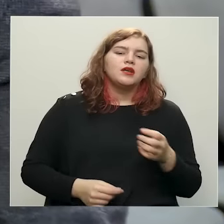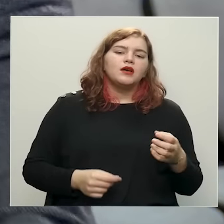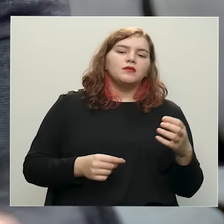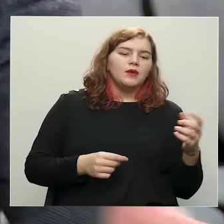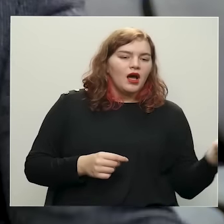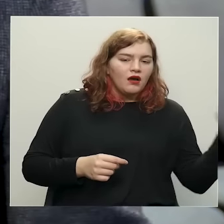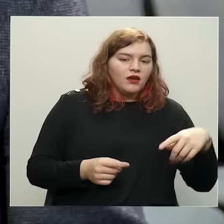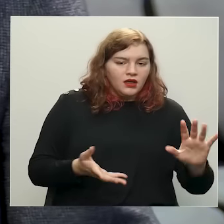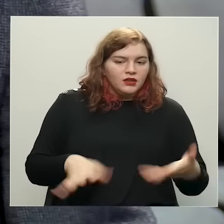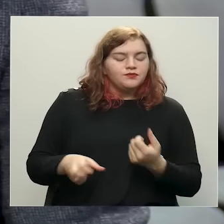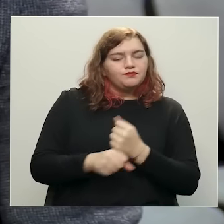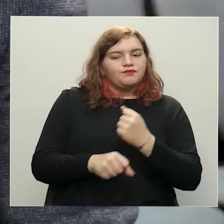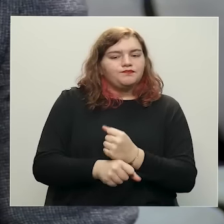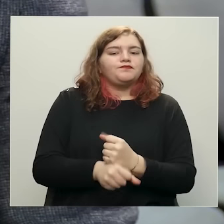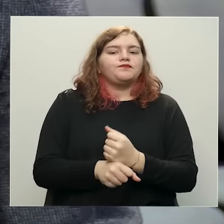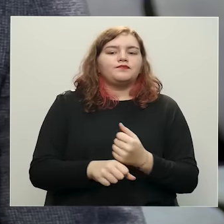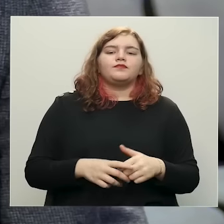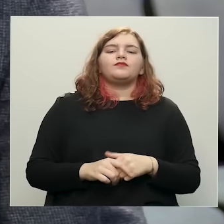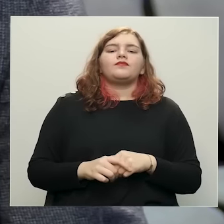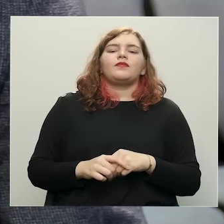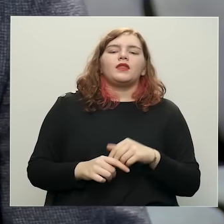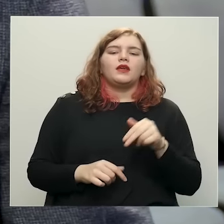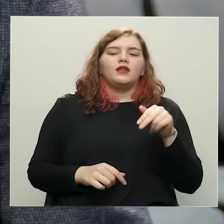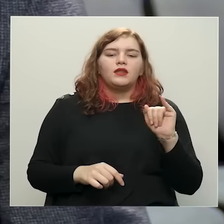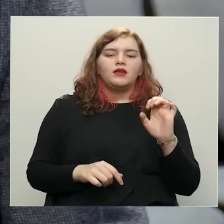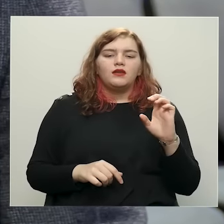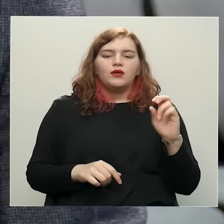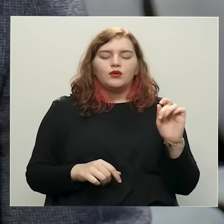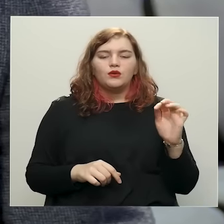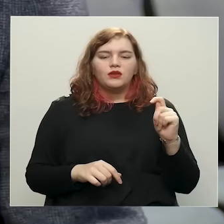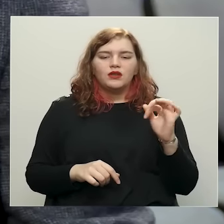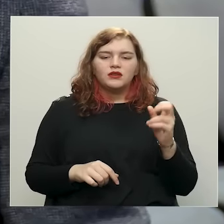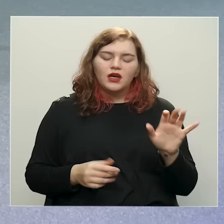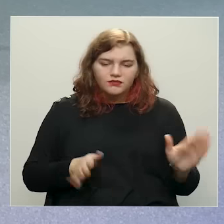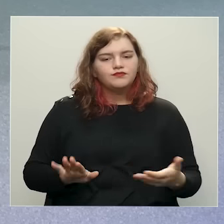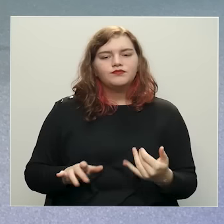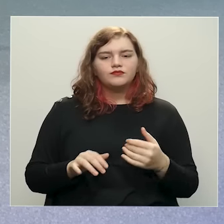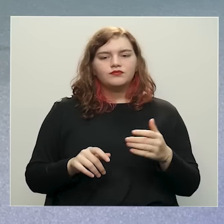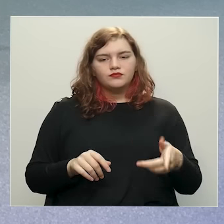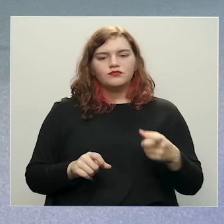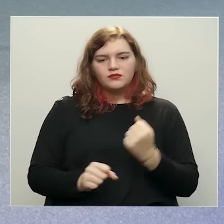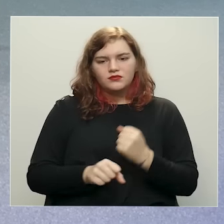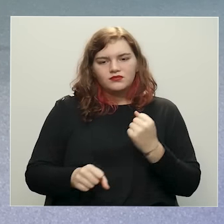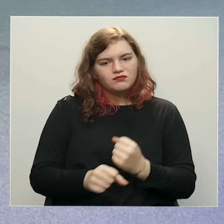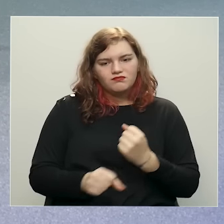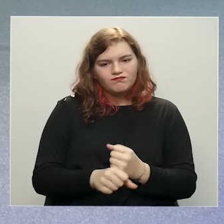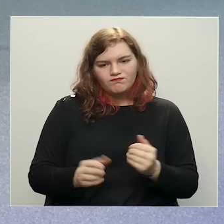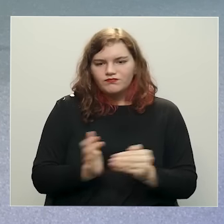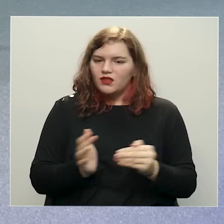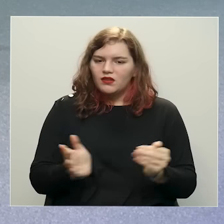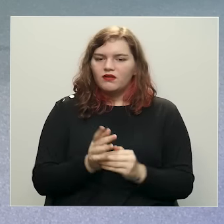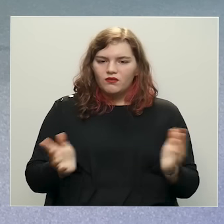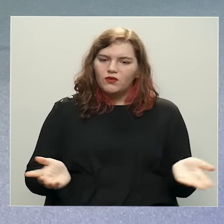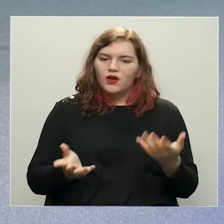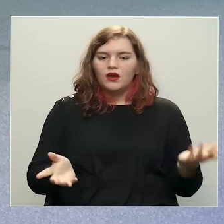să începem. Nicu Tătare, păstor. Ați venit să începem. Dar aici e de lucru, măi, dar...